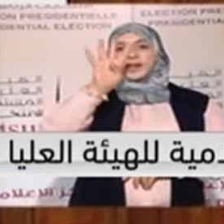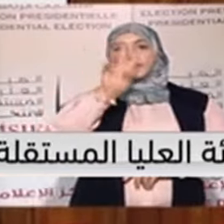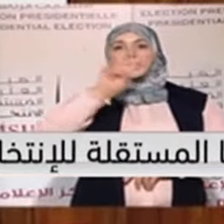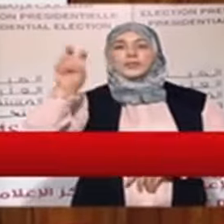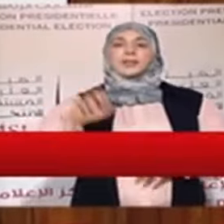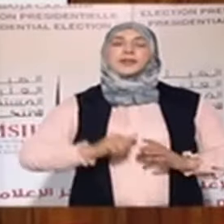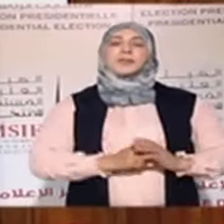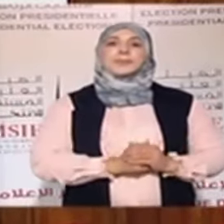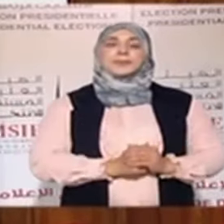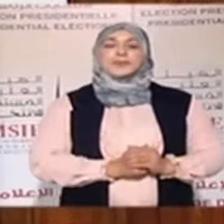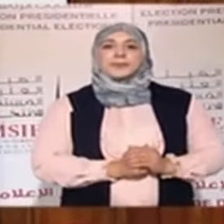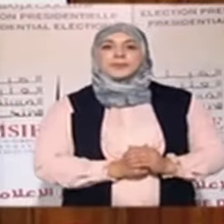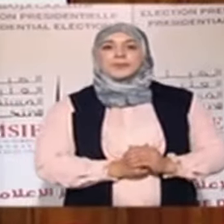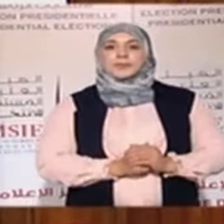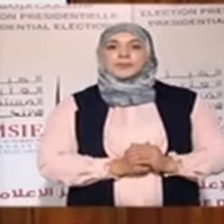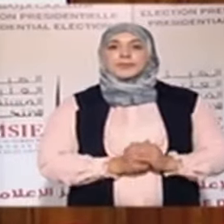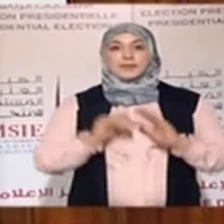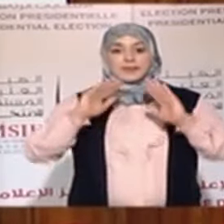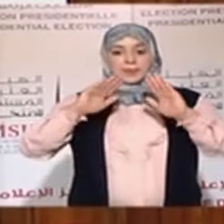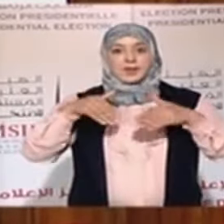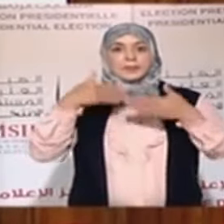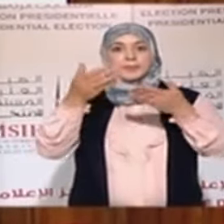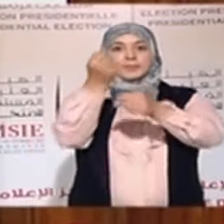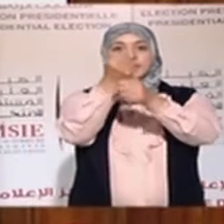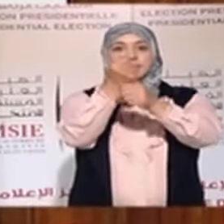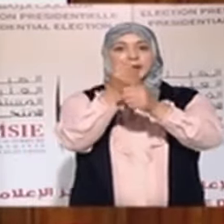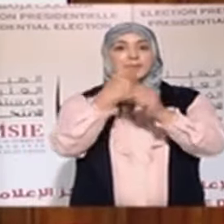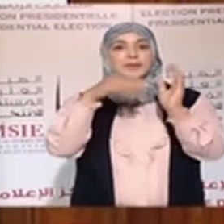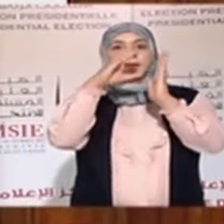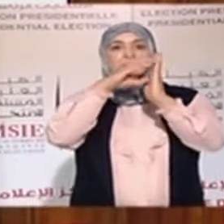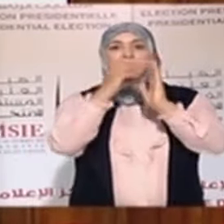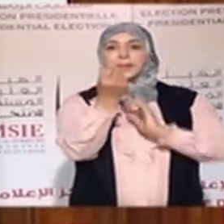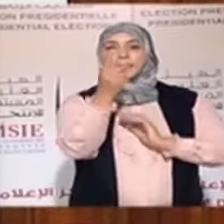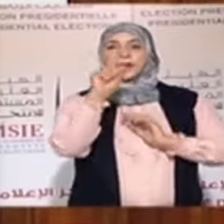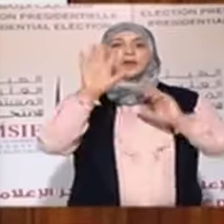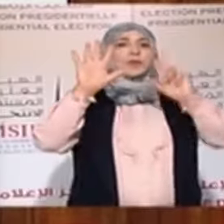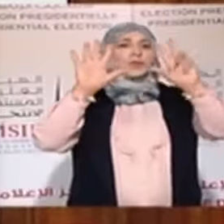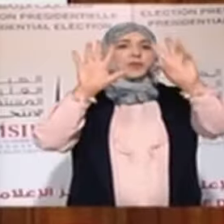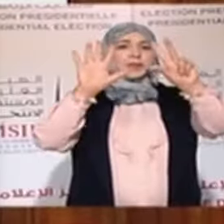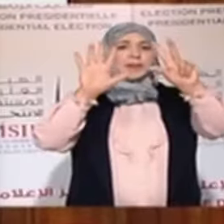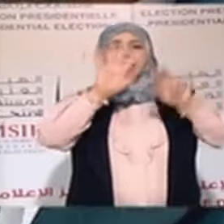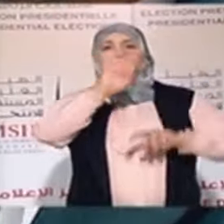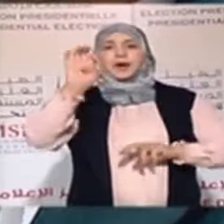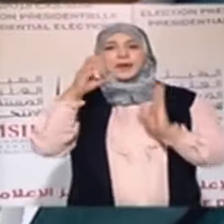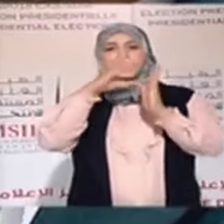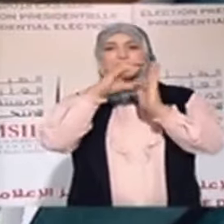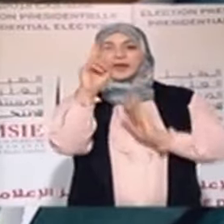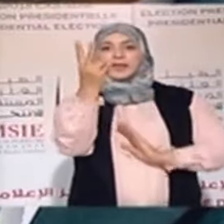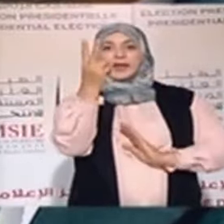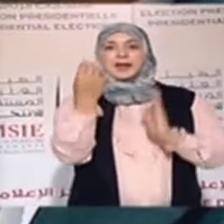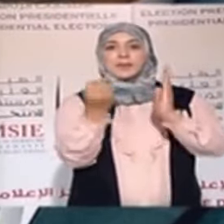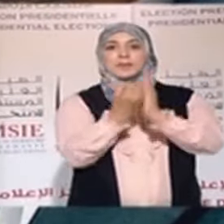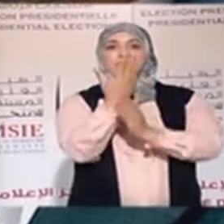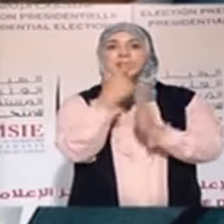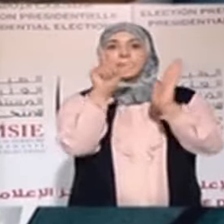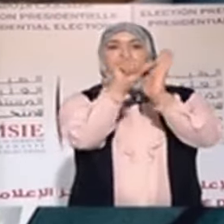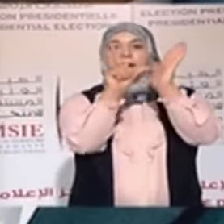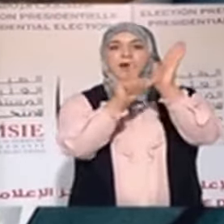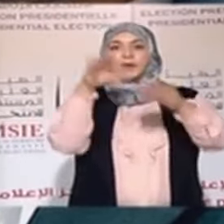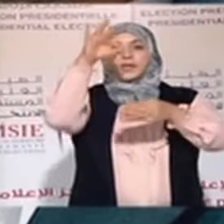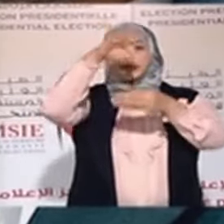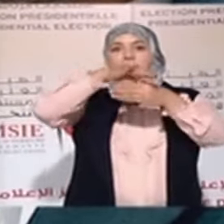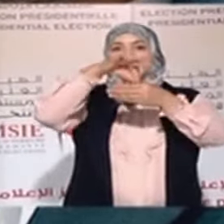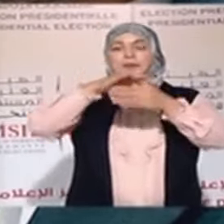7 أكتوبر 2024 وحيث عملا بمقتضيات الفصل 148 فقرة ثانية جديدة من القانون